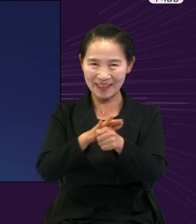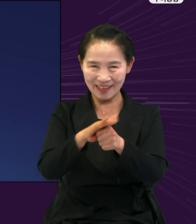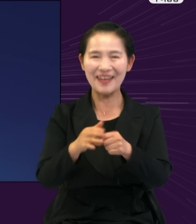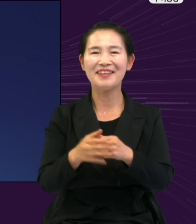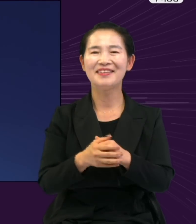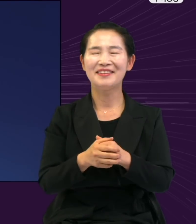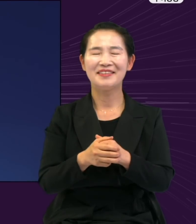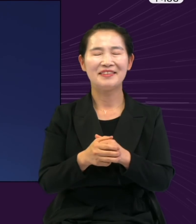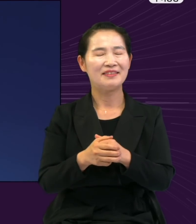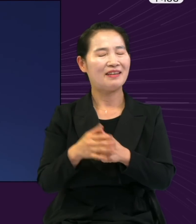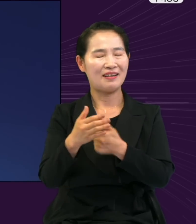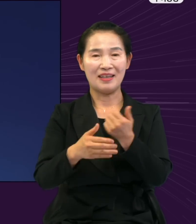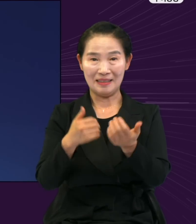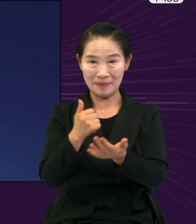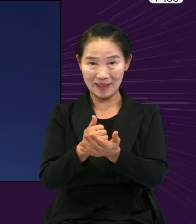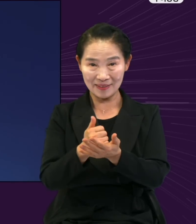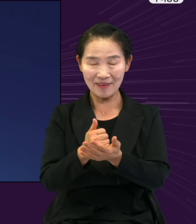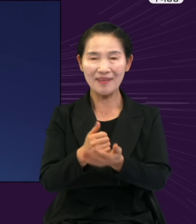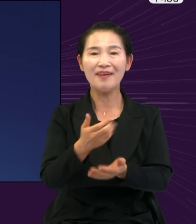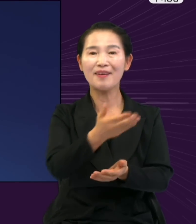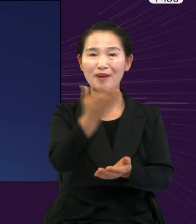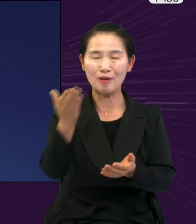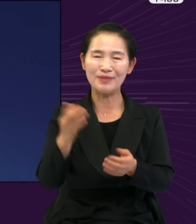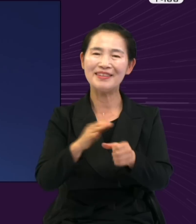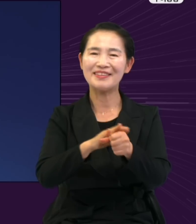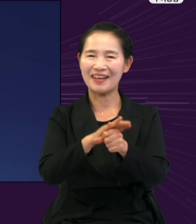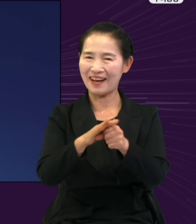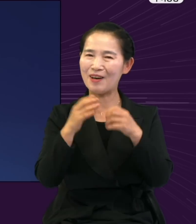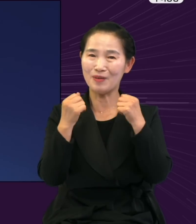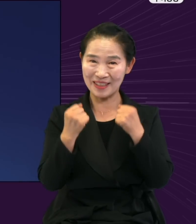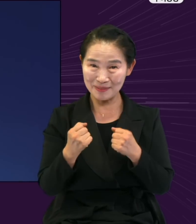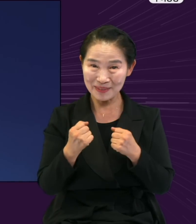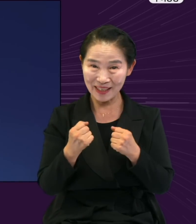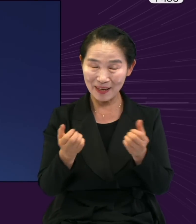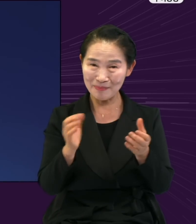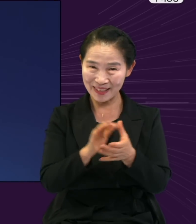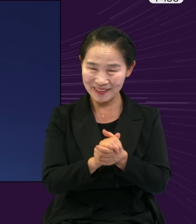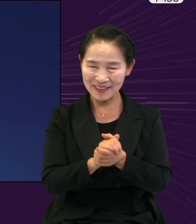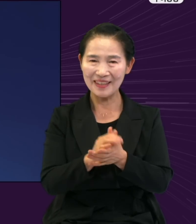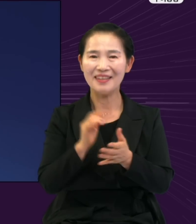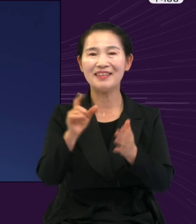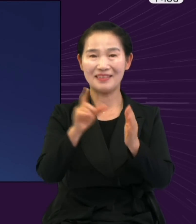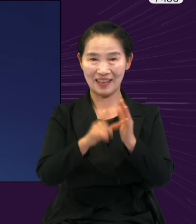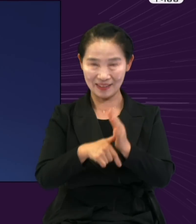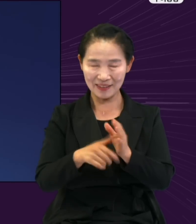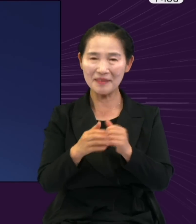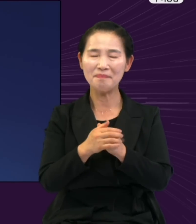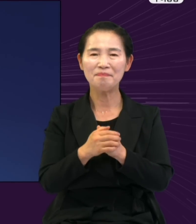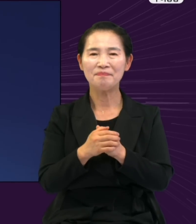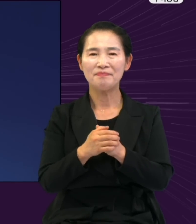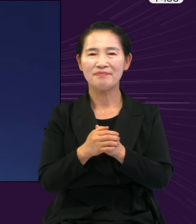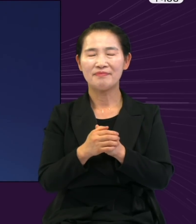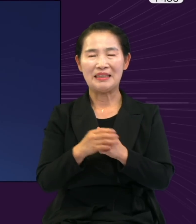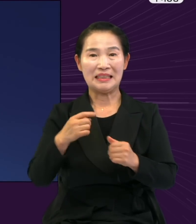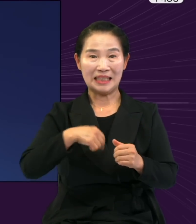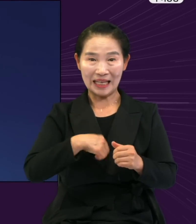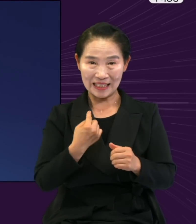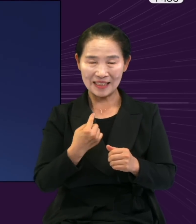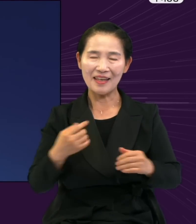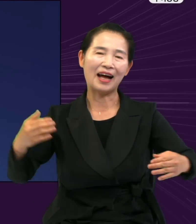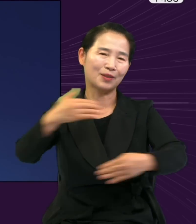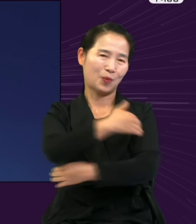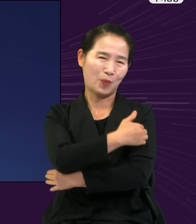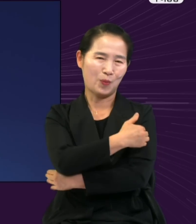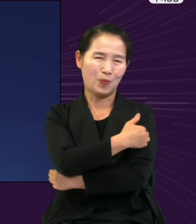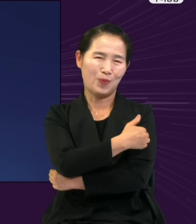하나님께서도 여러분을 사랑하십니다. 이 시간 잠깐 여러분 자신을 좀 이렇게 안고